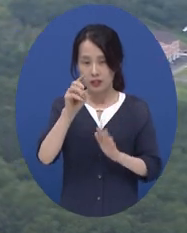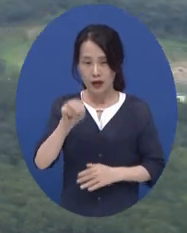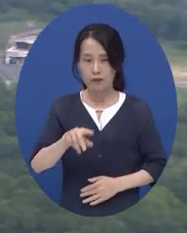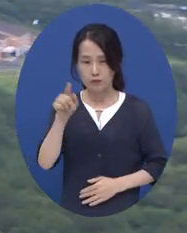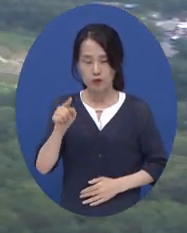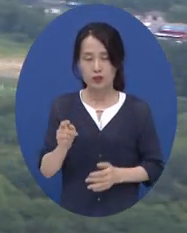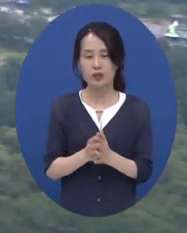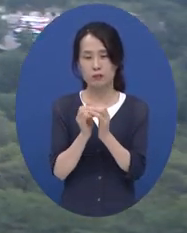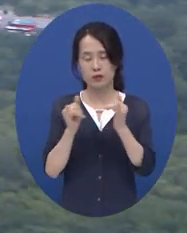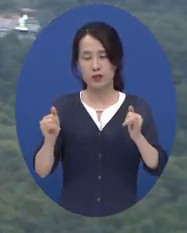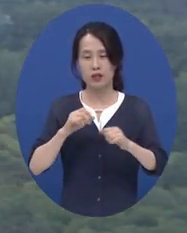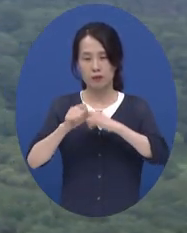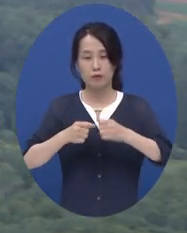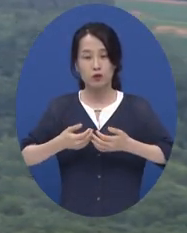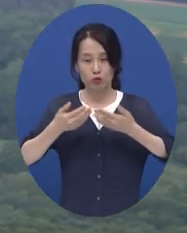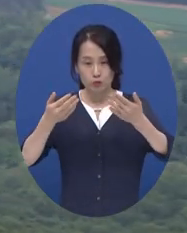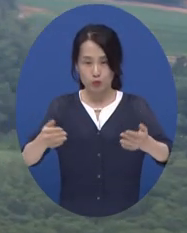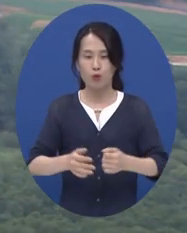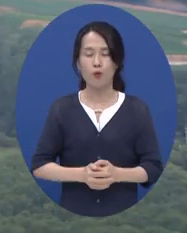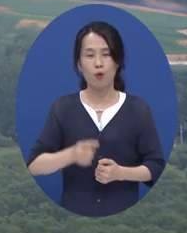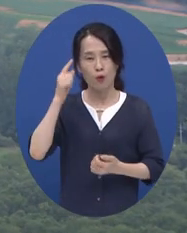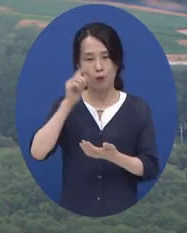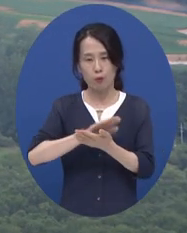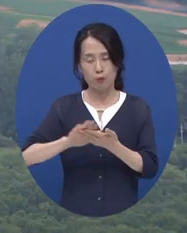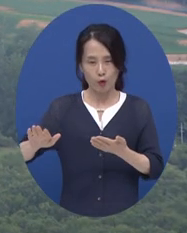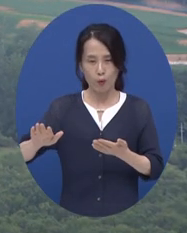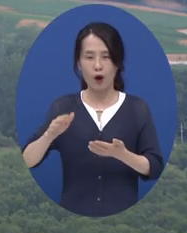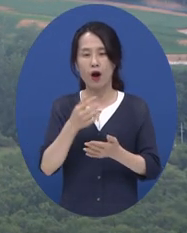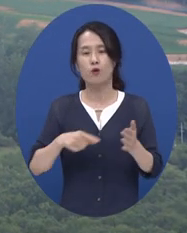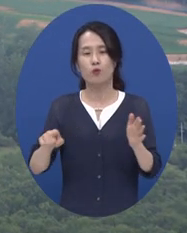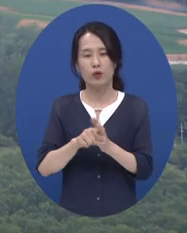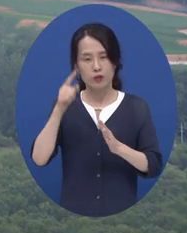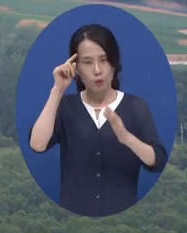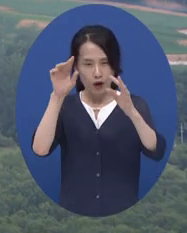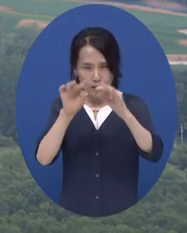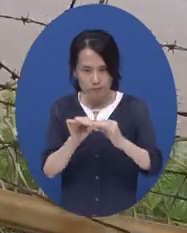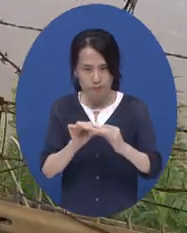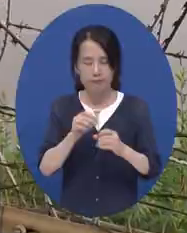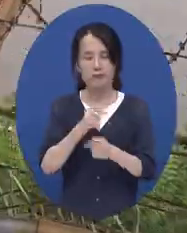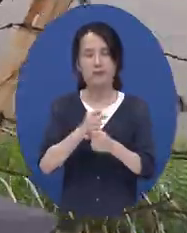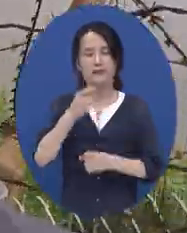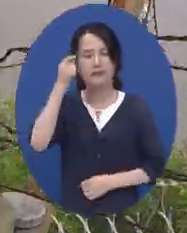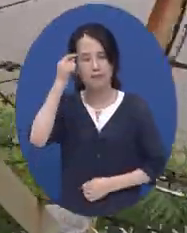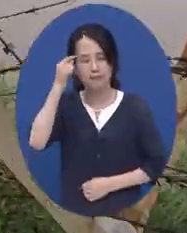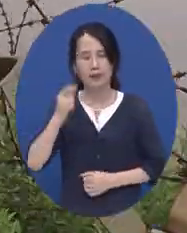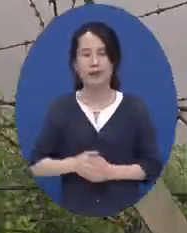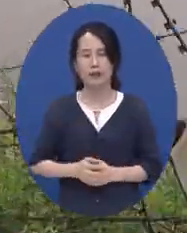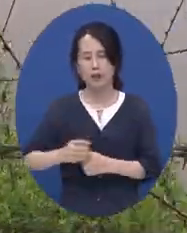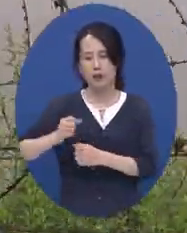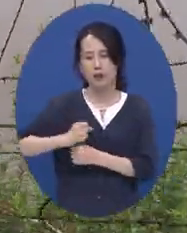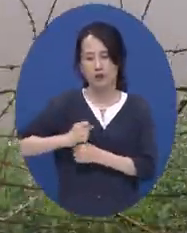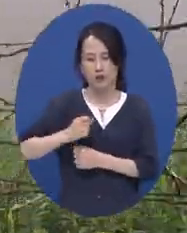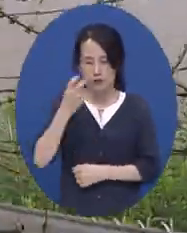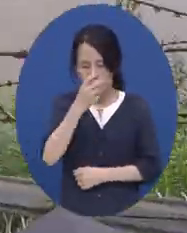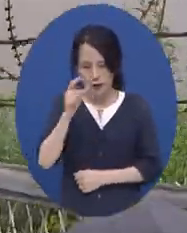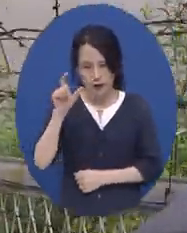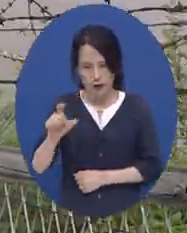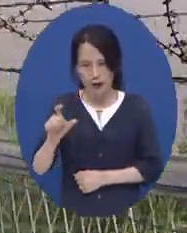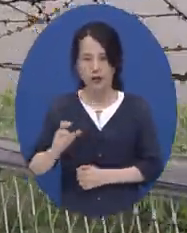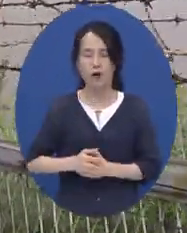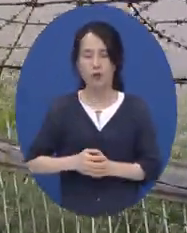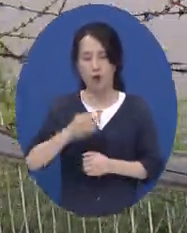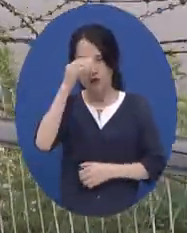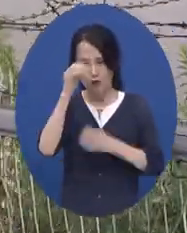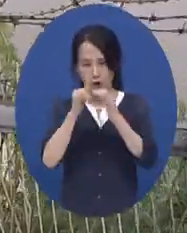상징이던 DMZ를 시민에게 돌려주면서 한반도 평화 정착을 위한 공감대를 형성하겠다는 구상. 군의 철통 경호로